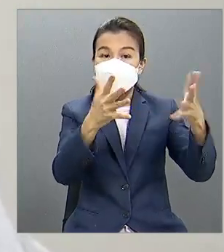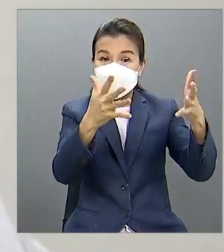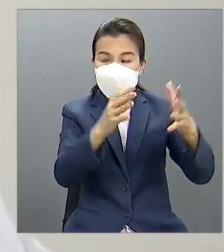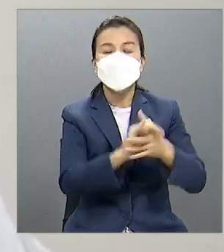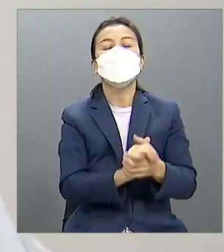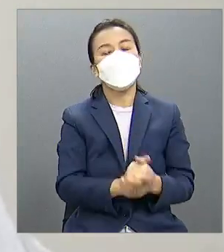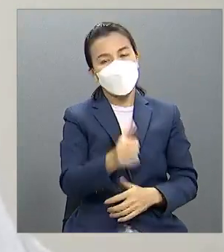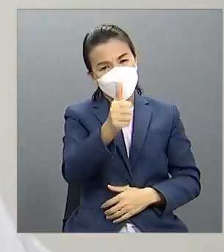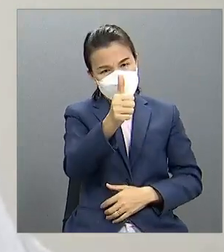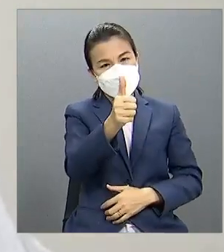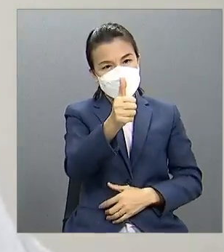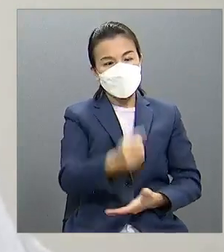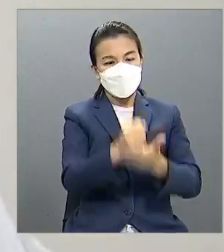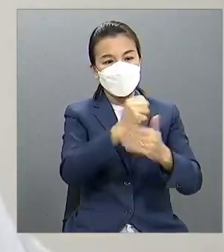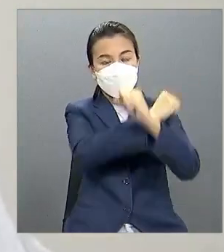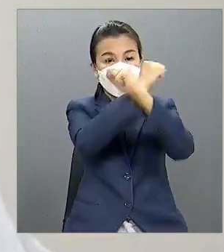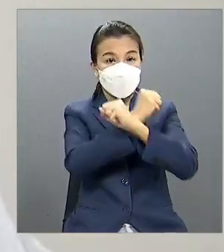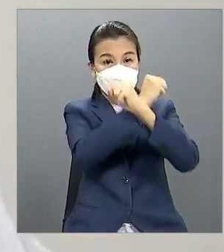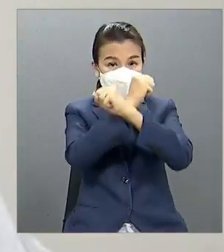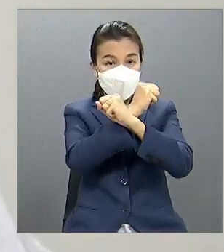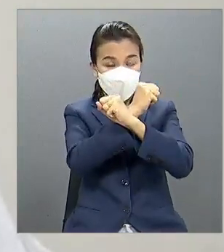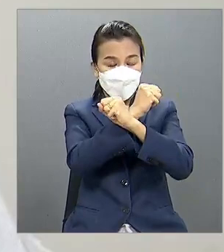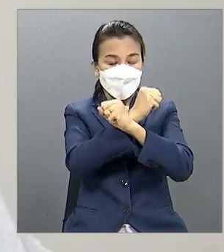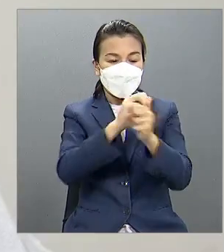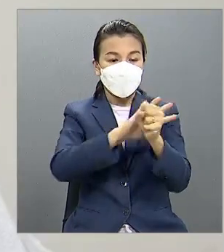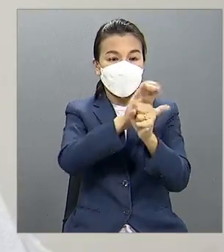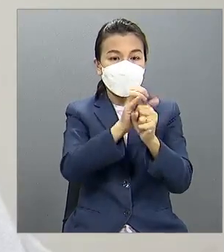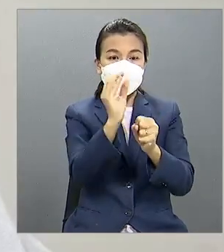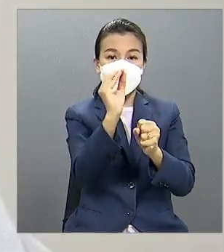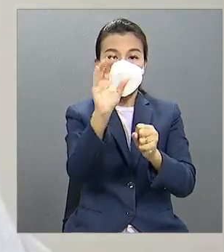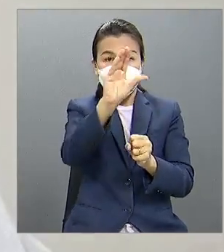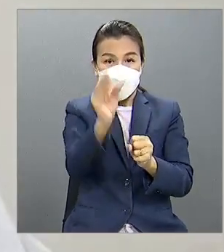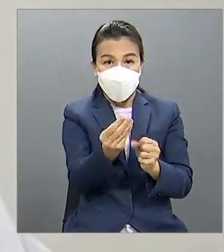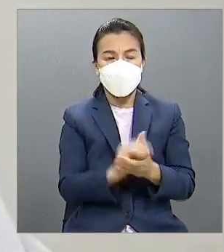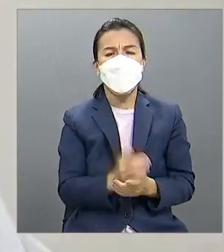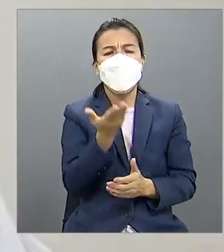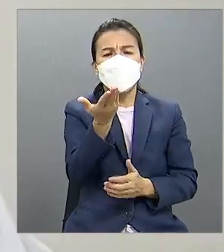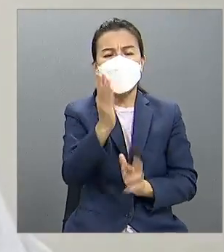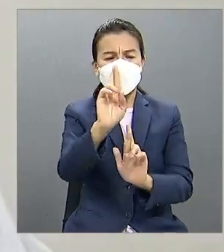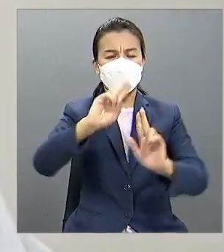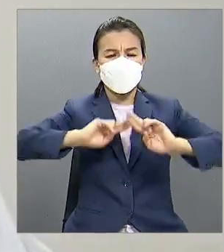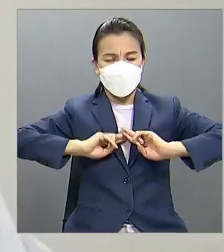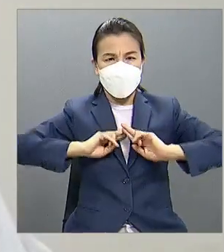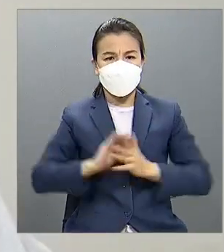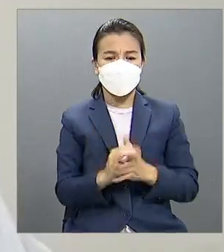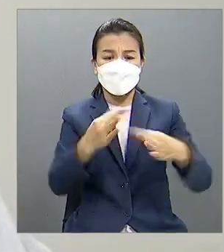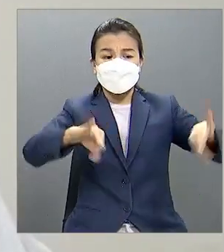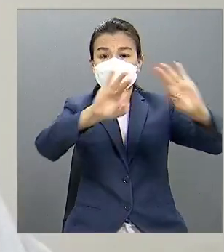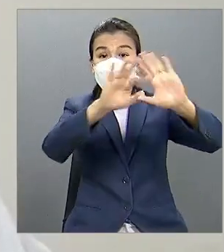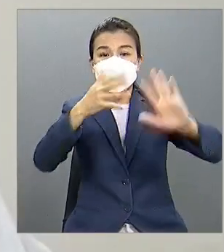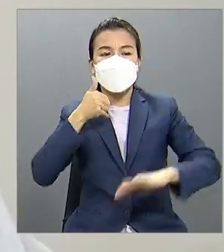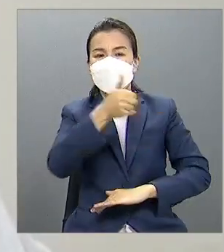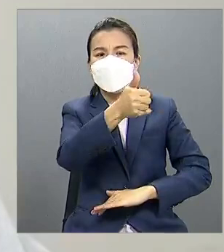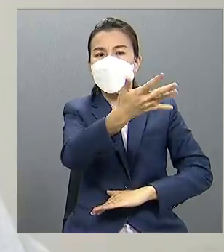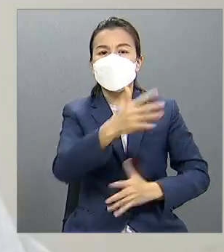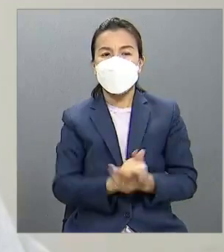ครับนั้นช่วงนี้ก็ขอให้ระมัดระวังตัวเองไม่จำเป็นก็อย่าออกนอกบ้านหลีกเลี่ยงการไปรวมกลุ่มโดยเฉ